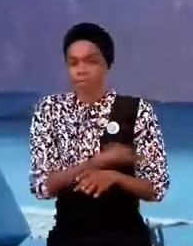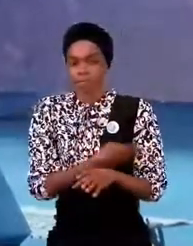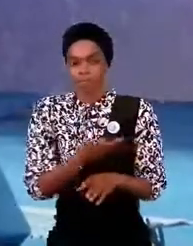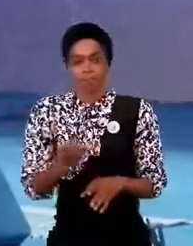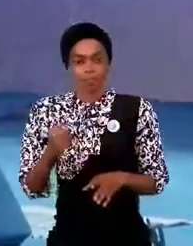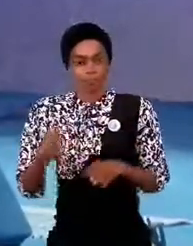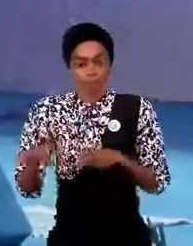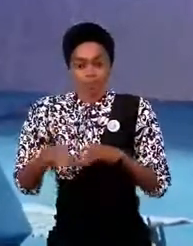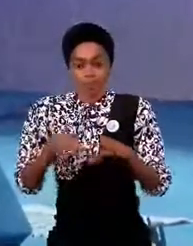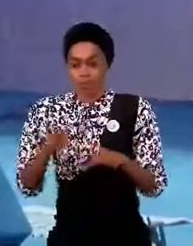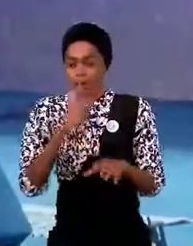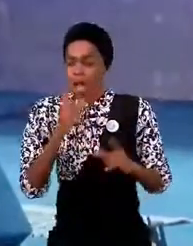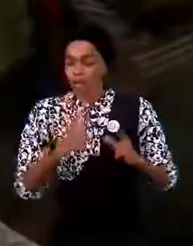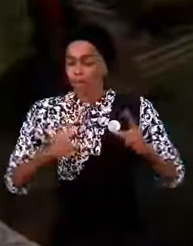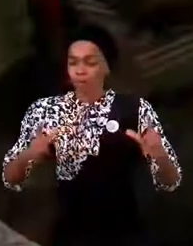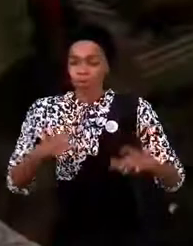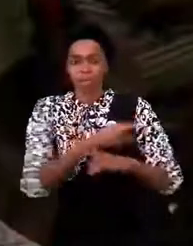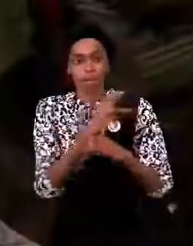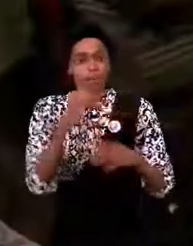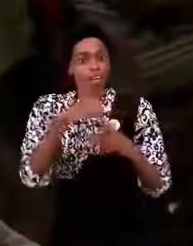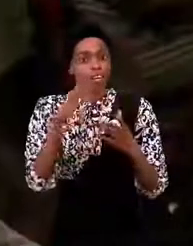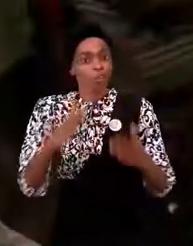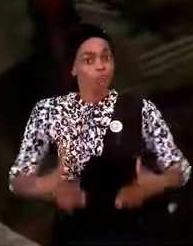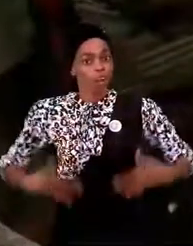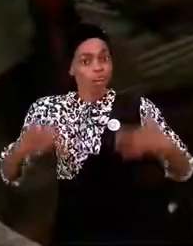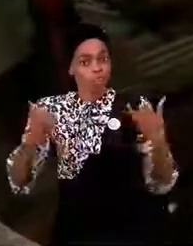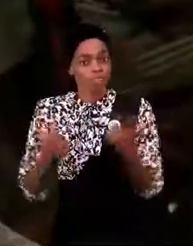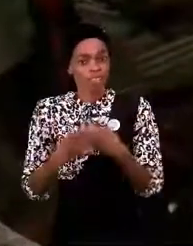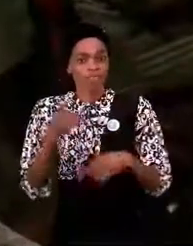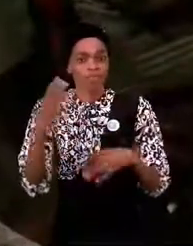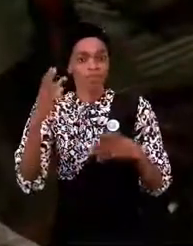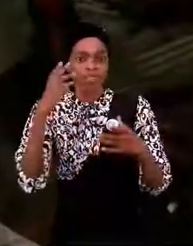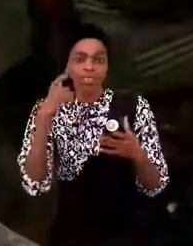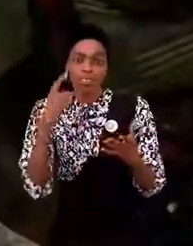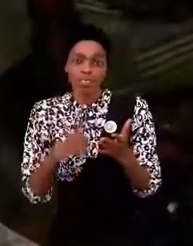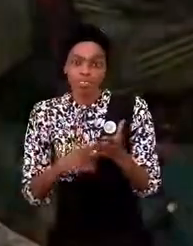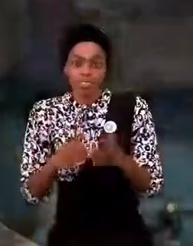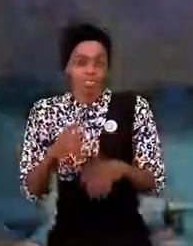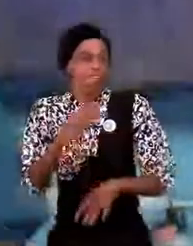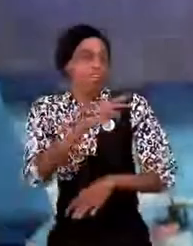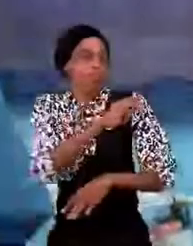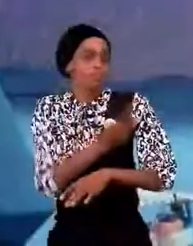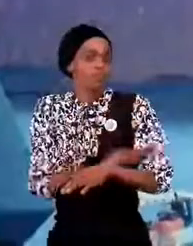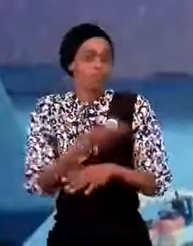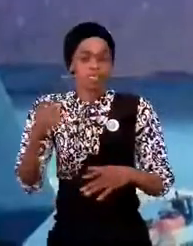œuvres, des miracles puissants, les manifestations puissantes. Et il dit, et